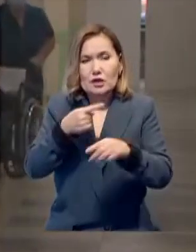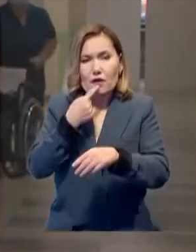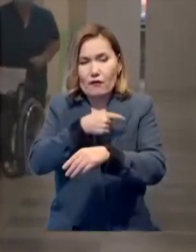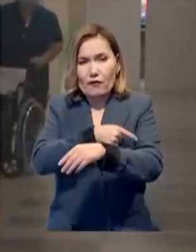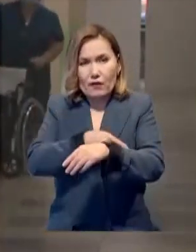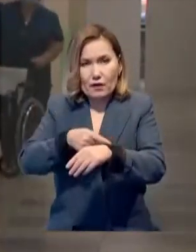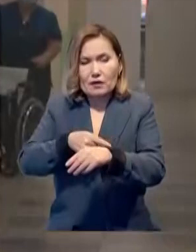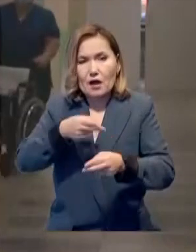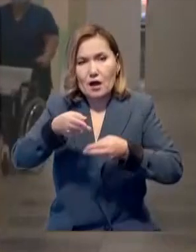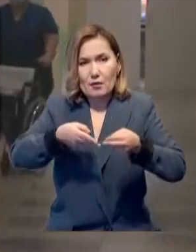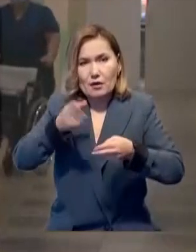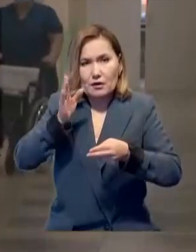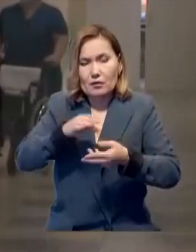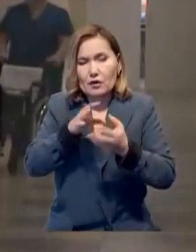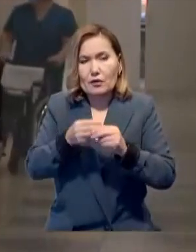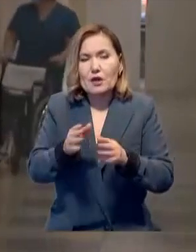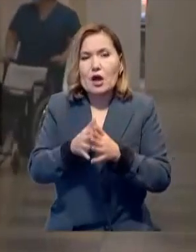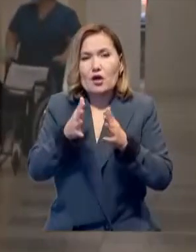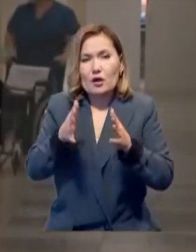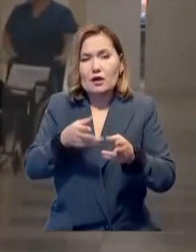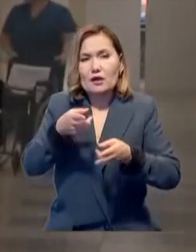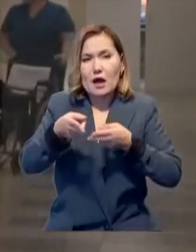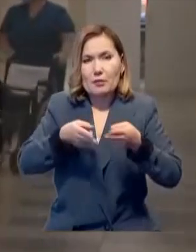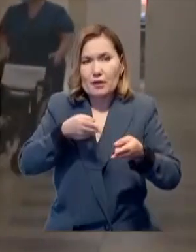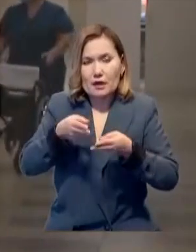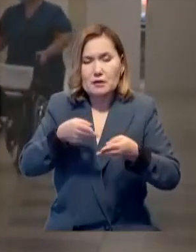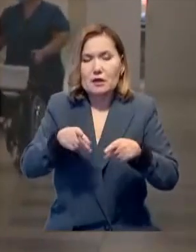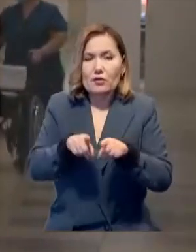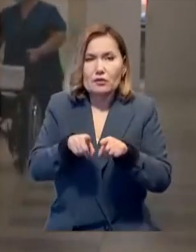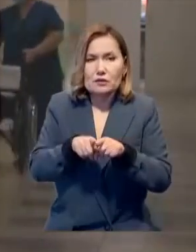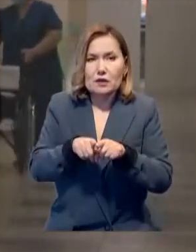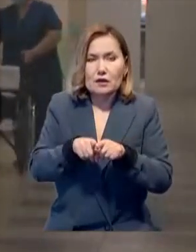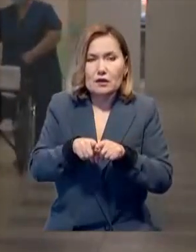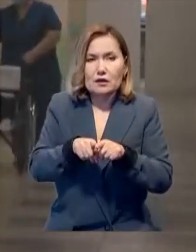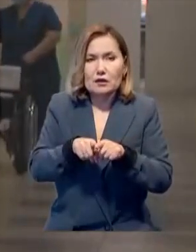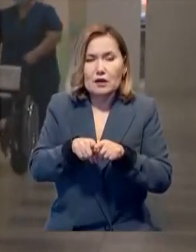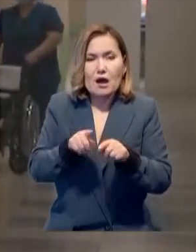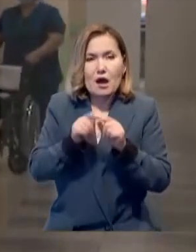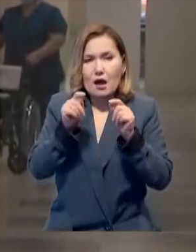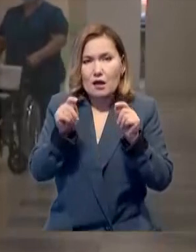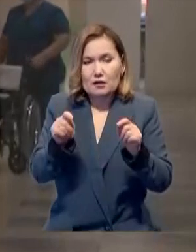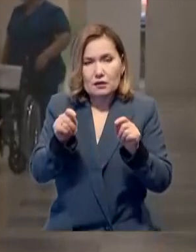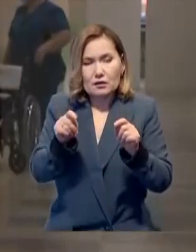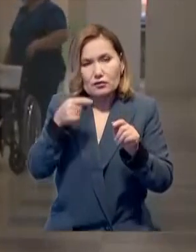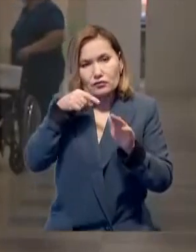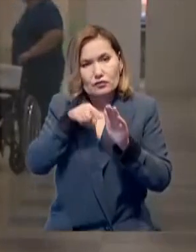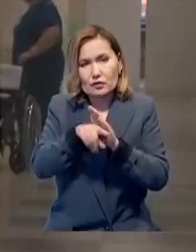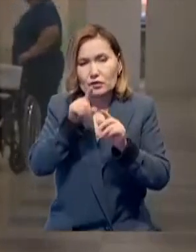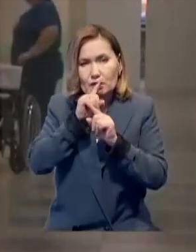Және басқа да үлкен операцияға тән, мысалы, жасанды қан айналымы бұл жерде